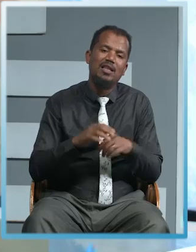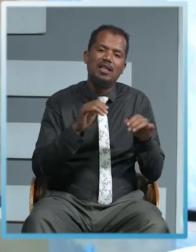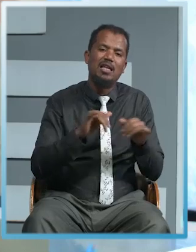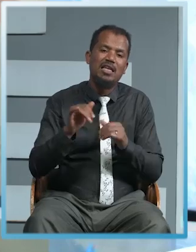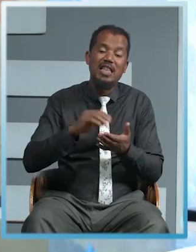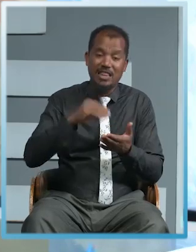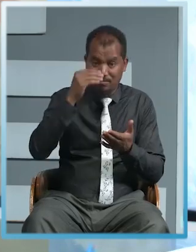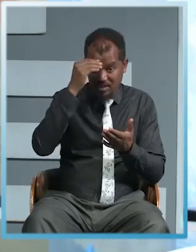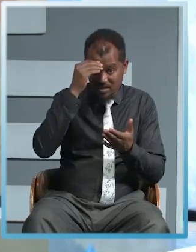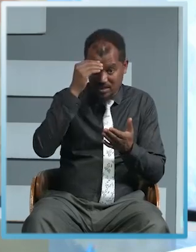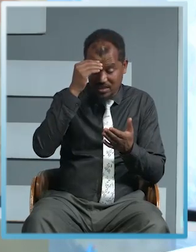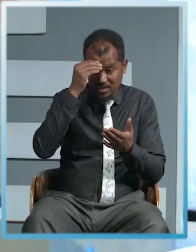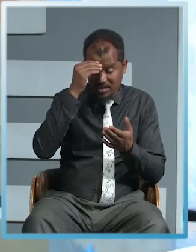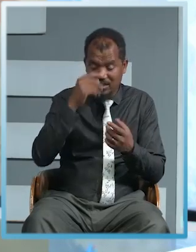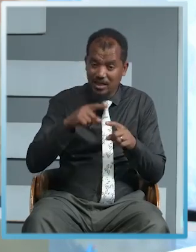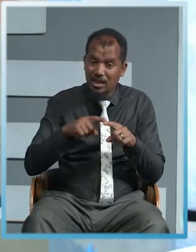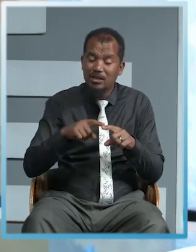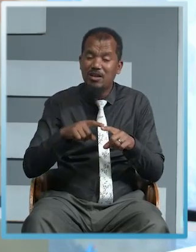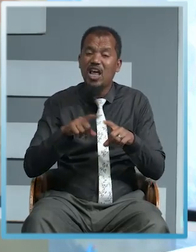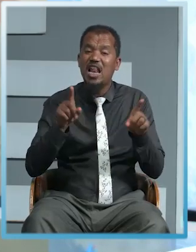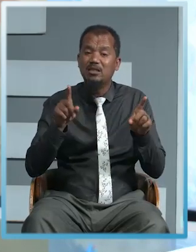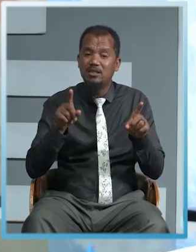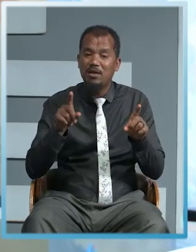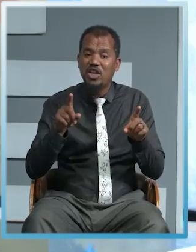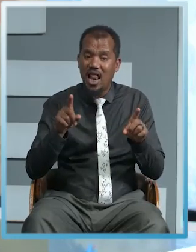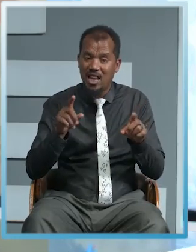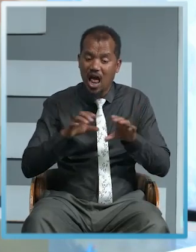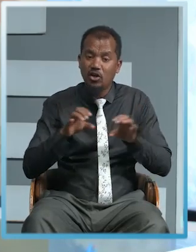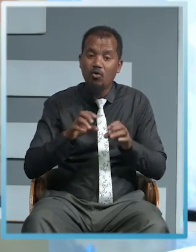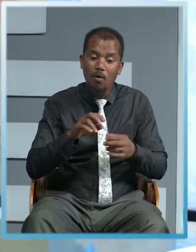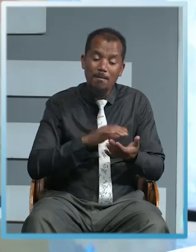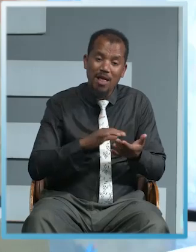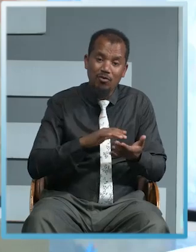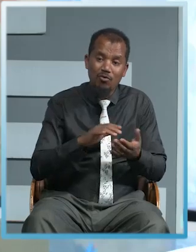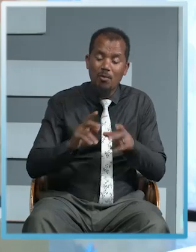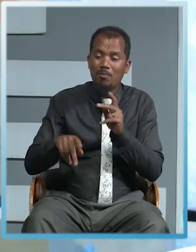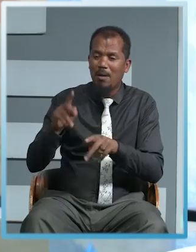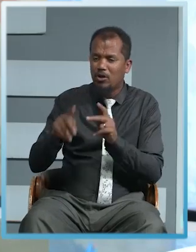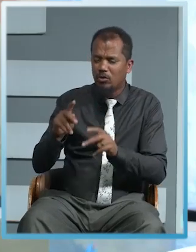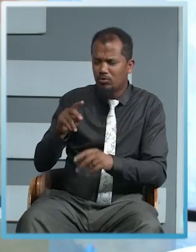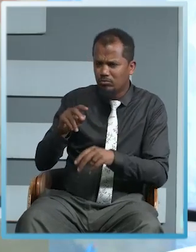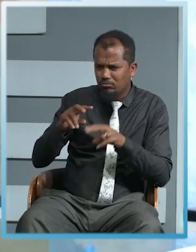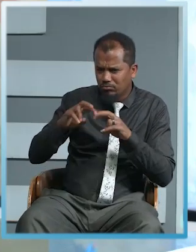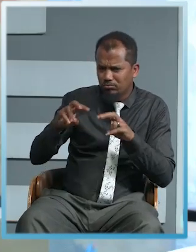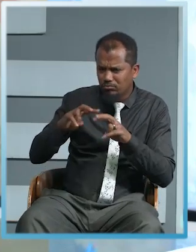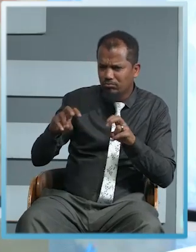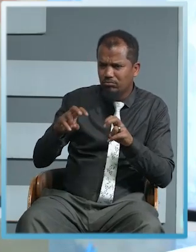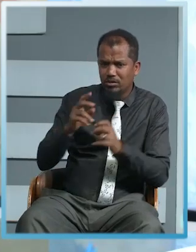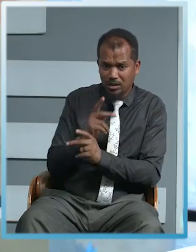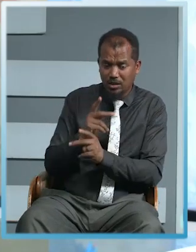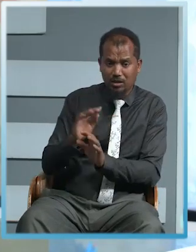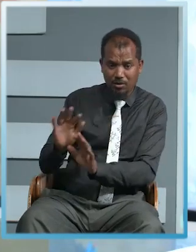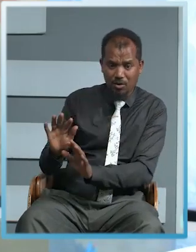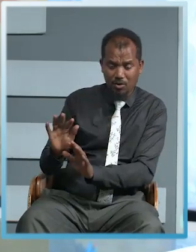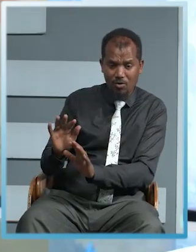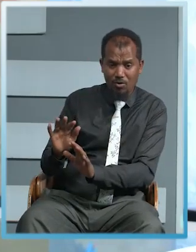اند تمرت مسك specialization ارگو میاد انسوچ ما مرسمونات انتاو میام تو تنگر اند